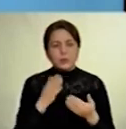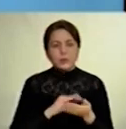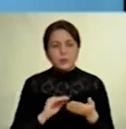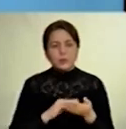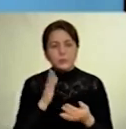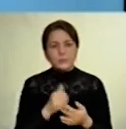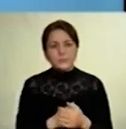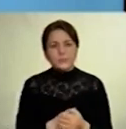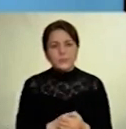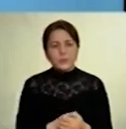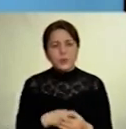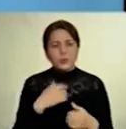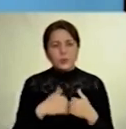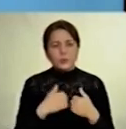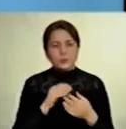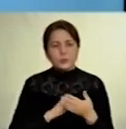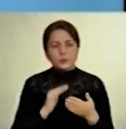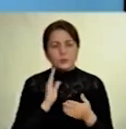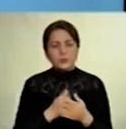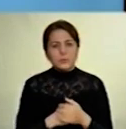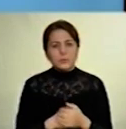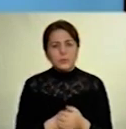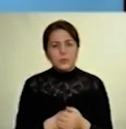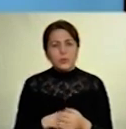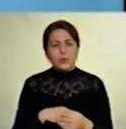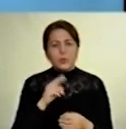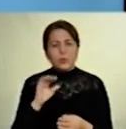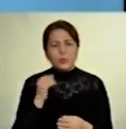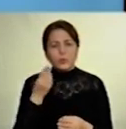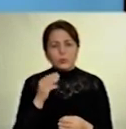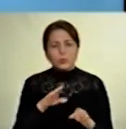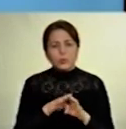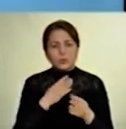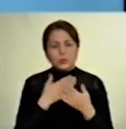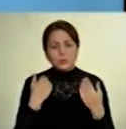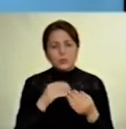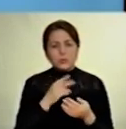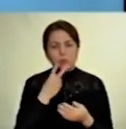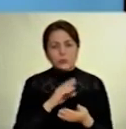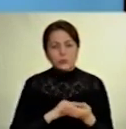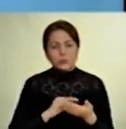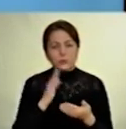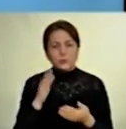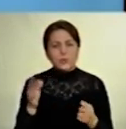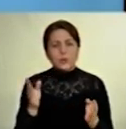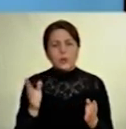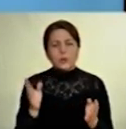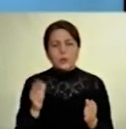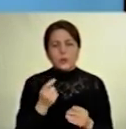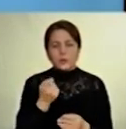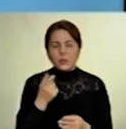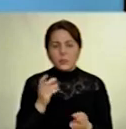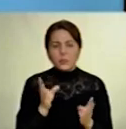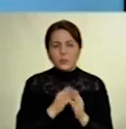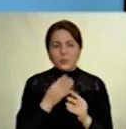yozamiz? Oralig'ida yozib olamiz, ya'ni qo'sh tengsizlik ko'rinishida yozib oldik. Kami bilan 4 minus